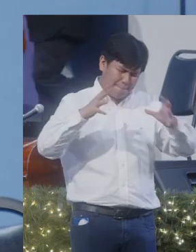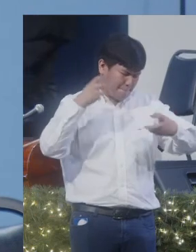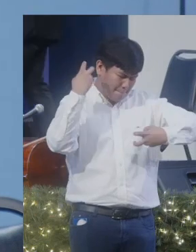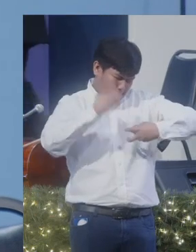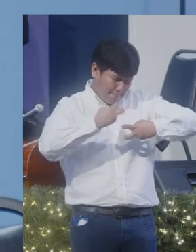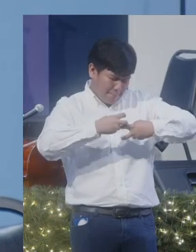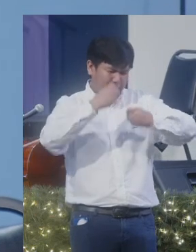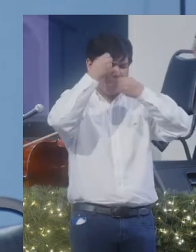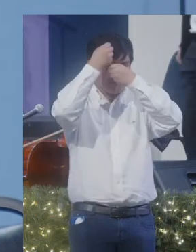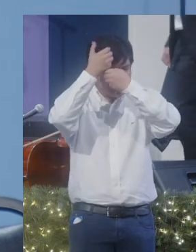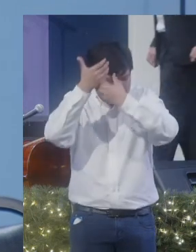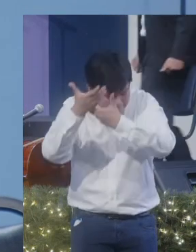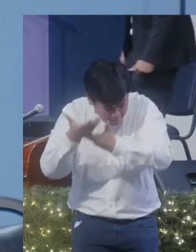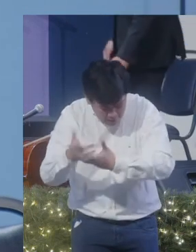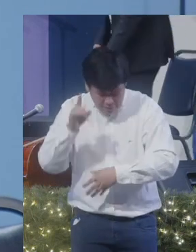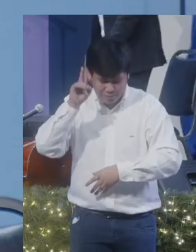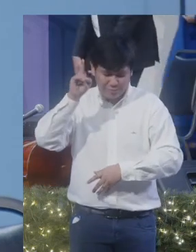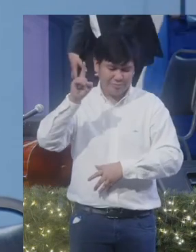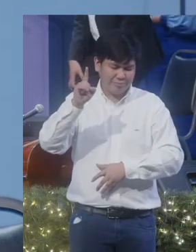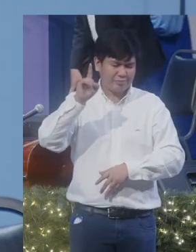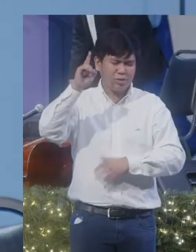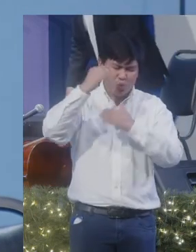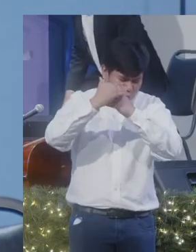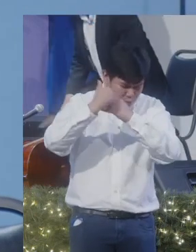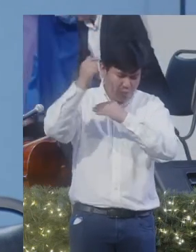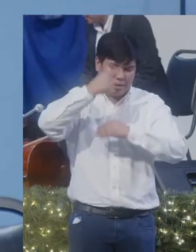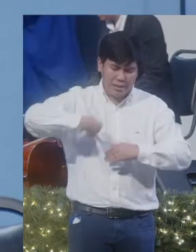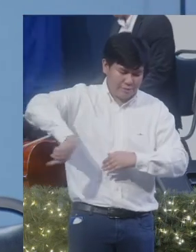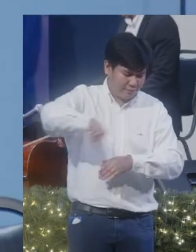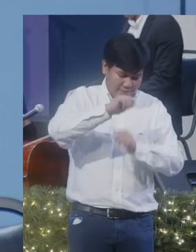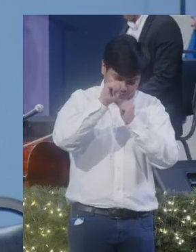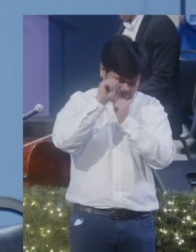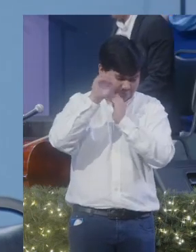ay sumunod sa iyo. Tinatawag mo kami, Panginoon,